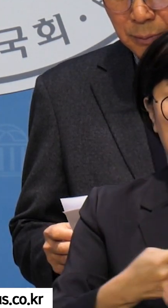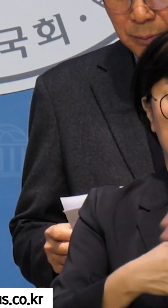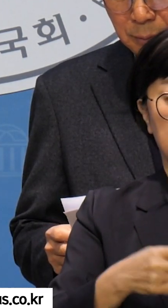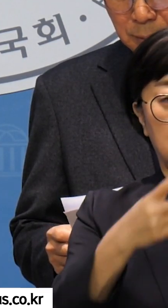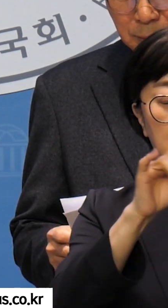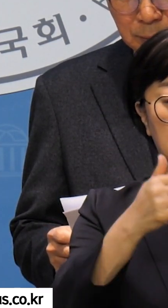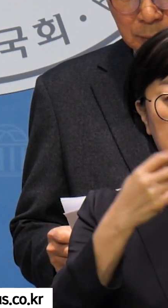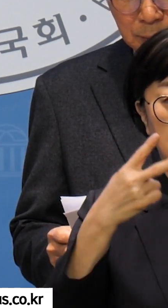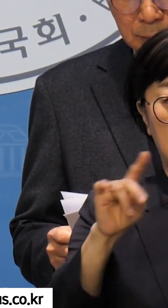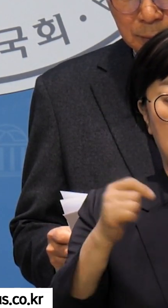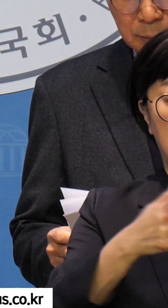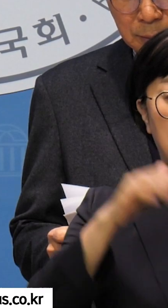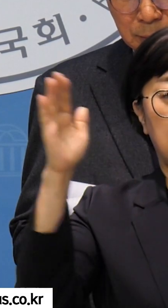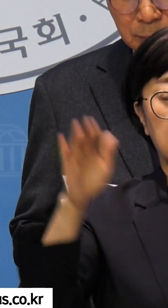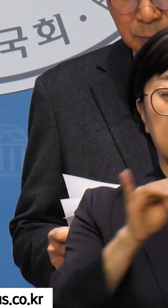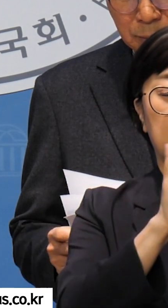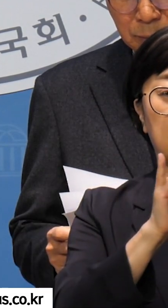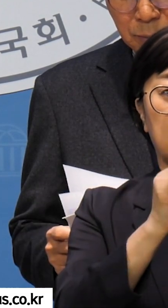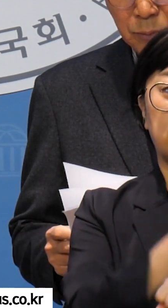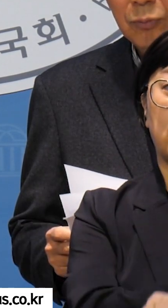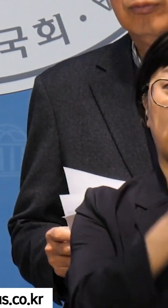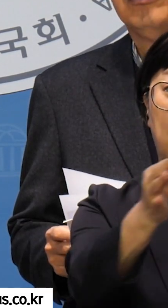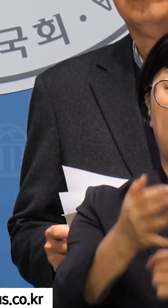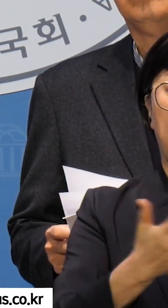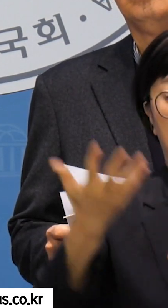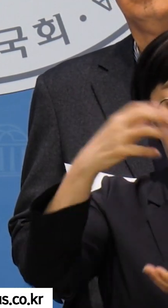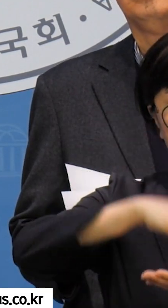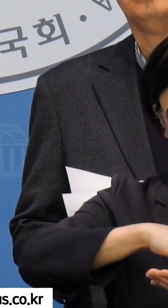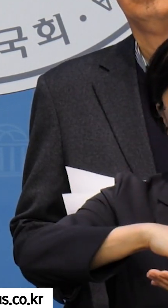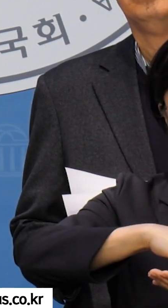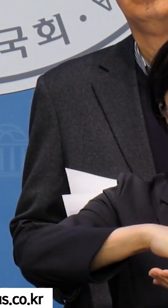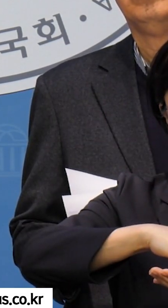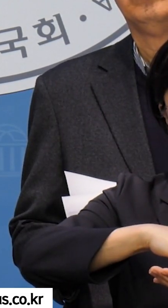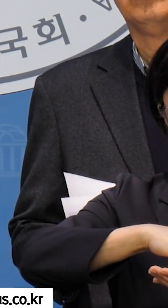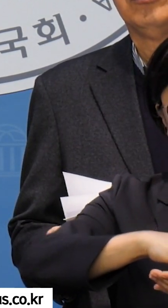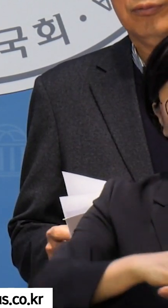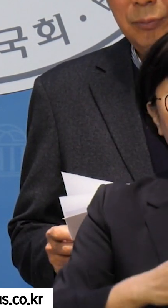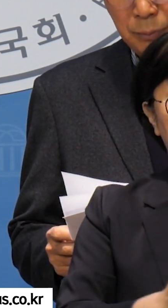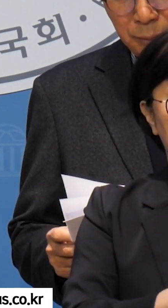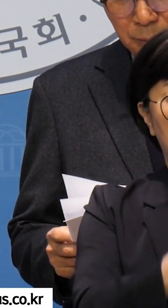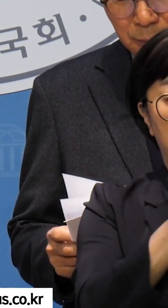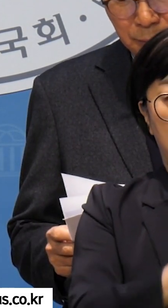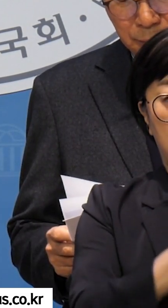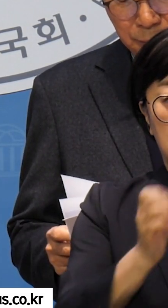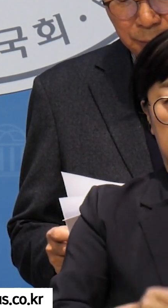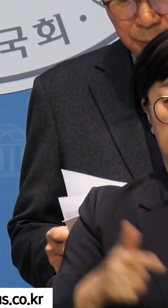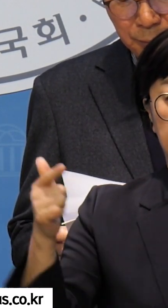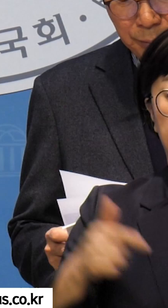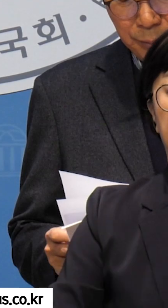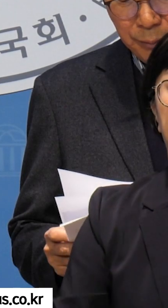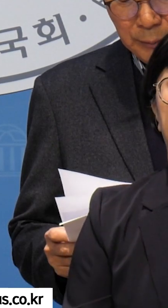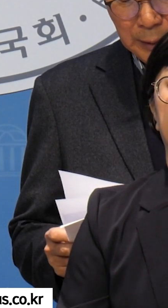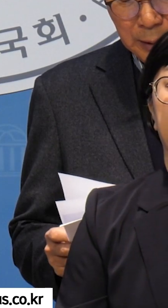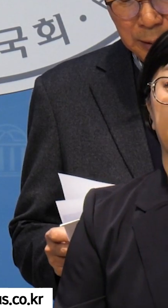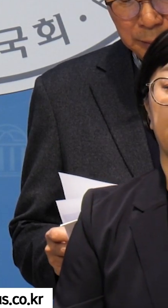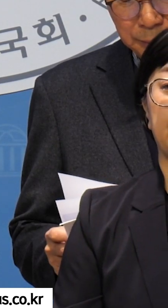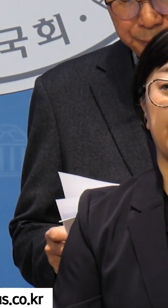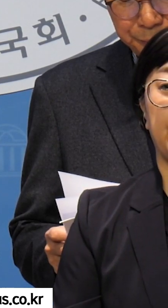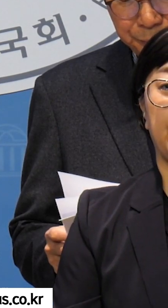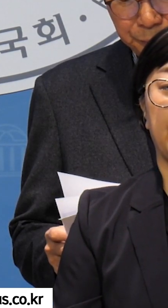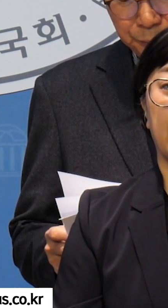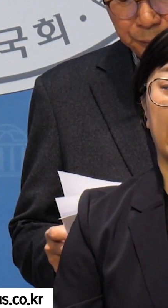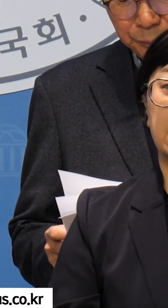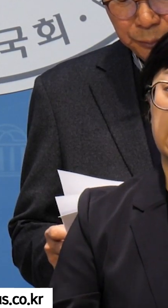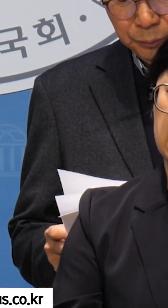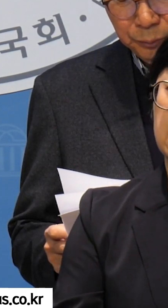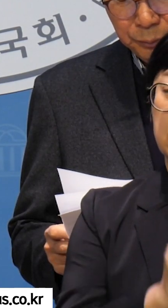4대 과학위원 학생 인건비 등 을 포함해서 약 2조 원을 증액했습니다. 총